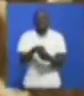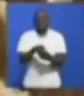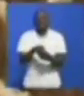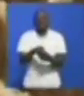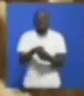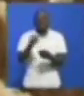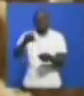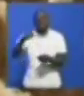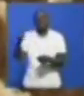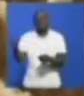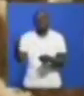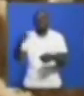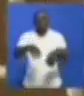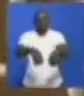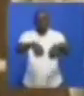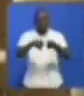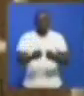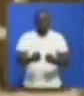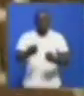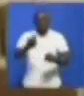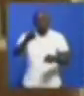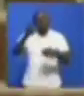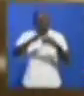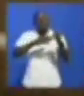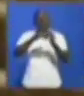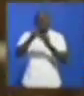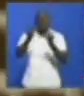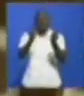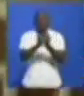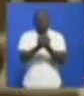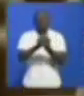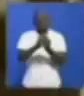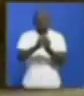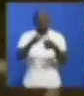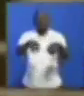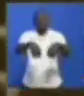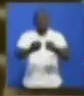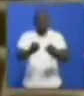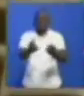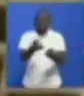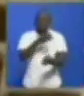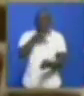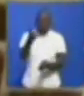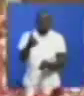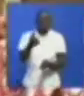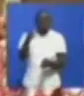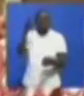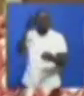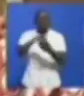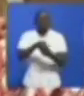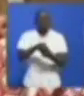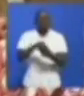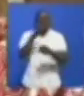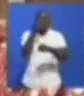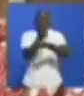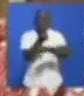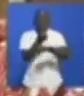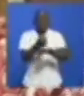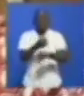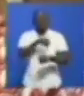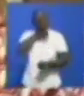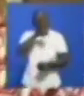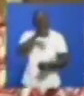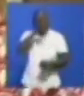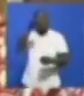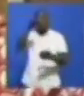de ces briques-là, quand vous construisez ces briques, vous n'avez pas besoin forcément de faire des enduits. Les pierres de taille qui sont extraites dans